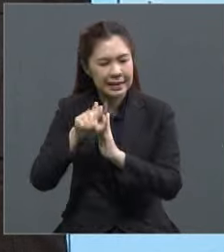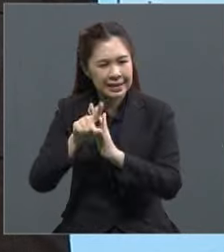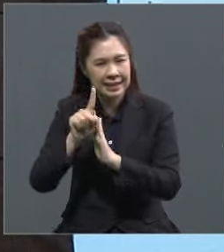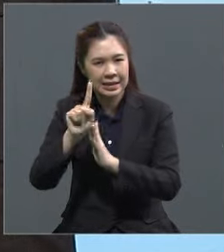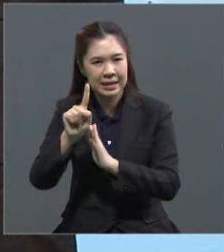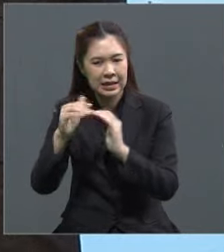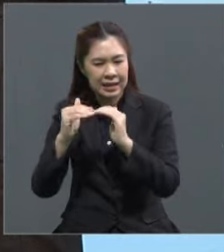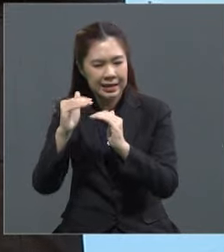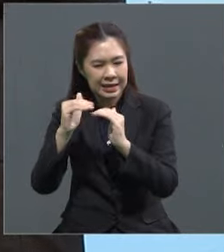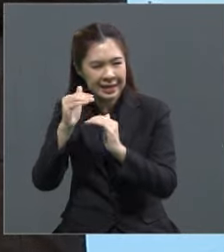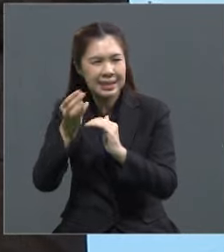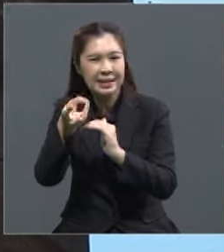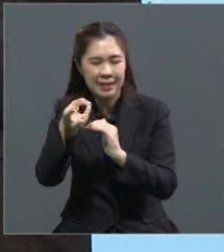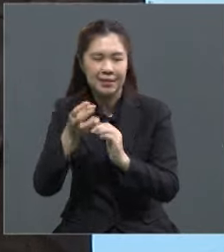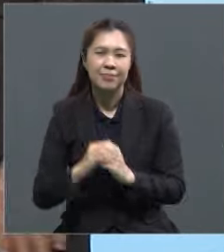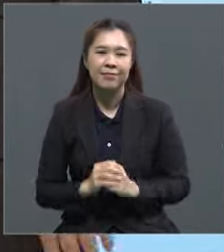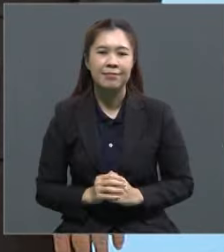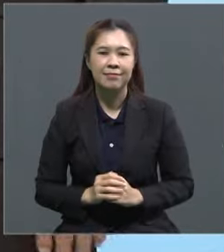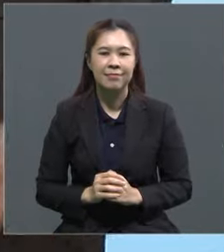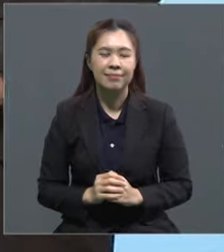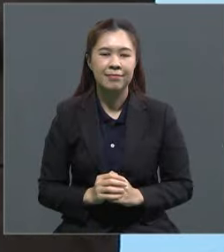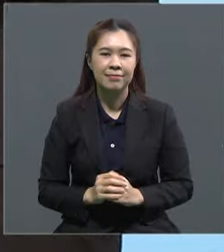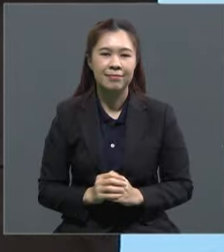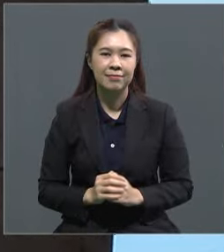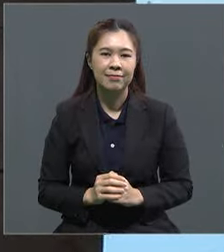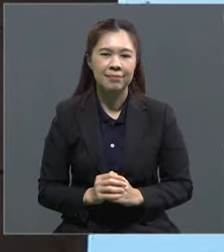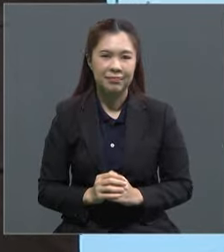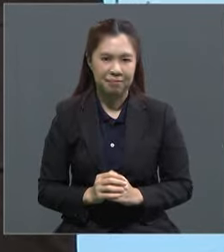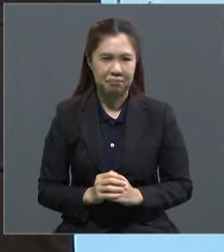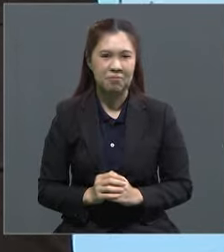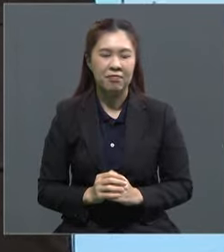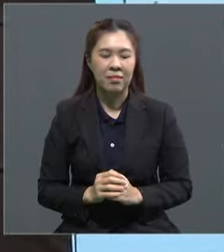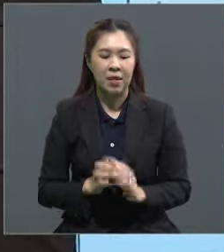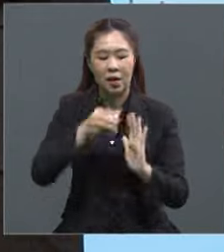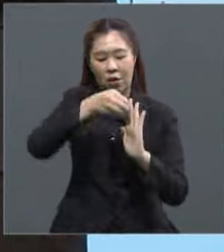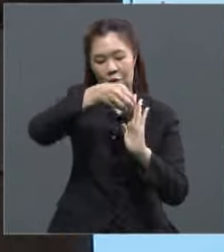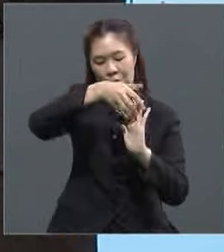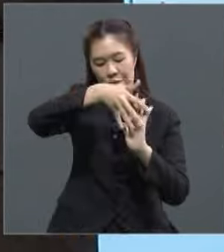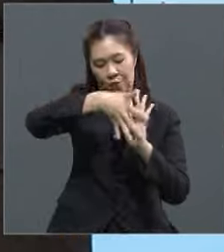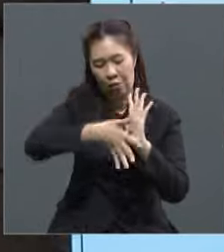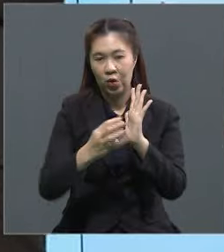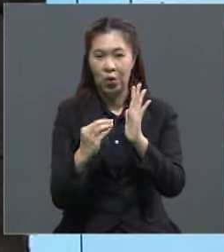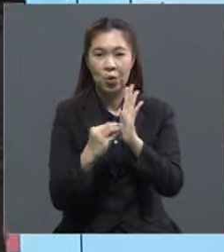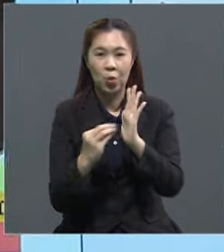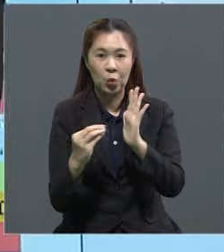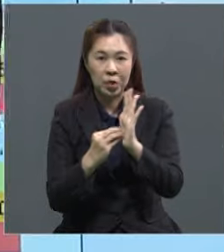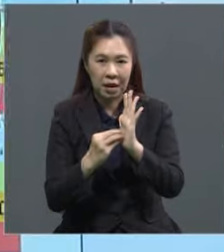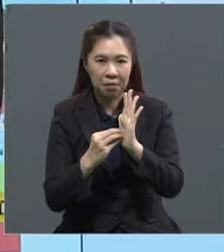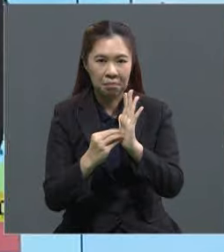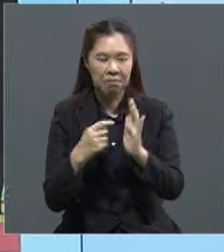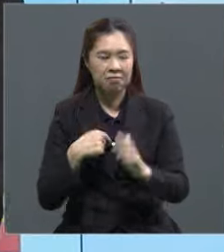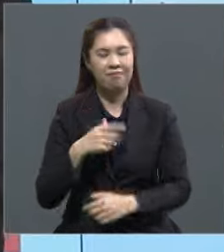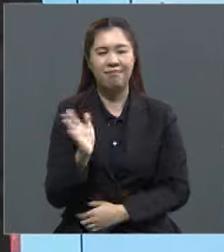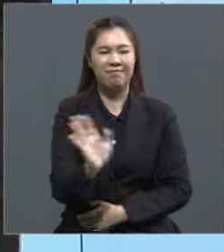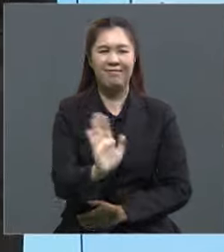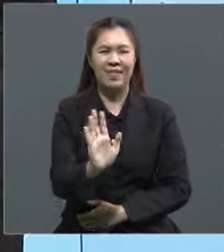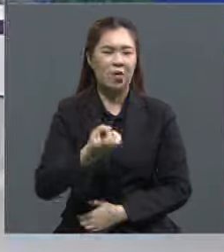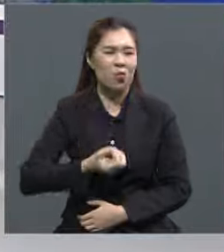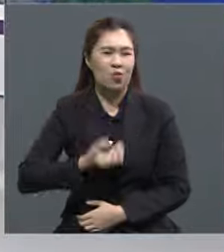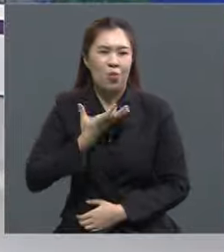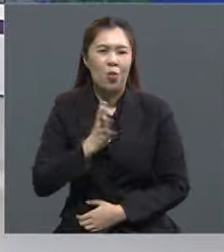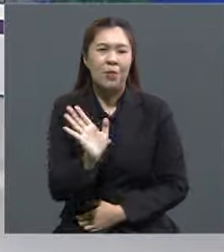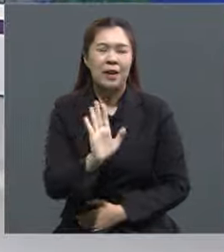นั้นเองนะครับก็ไม่ได้ส่งผลไปถึงกรุงเทพมหานครหรืออะไรไงที่เป็นข่าวพี่น้องประชาชนอาจจะตกใจเหมือน